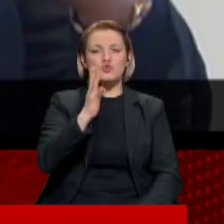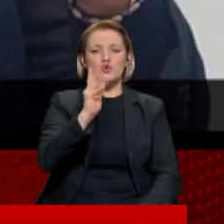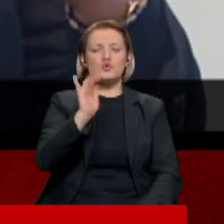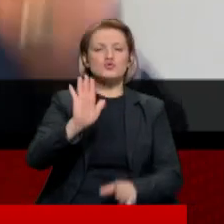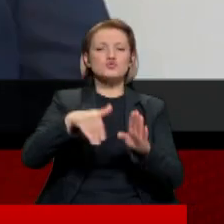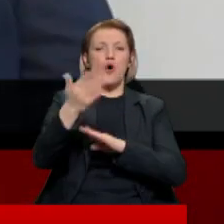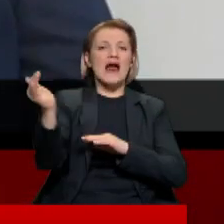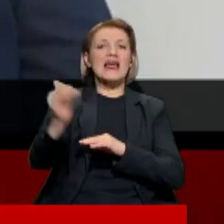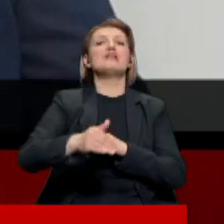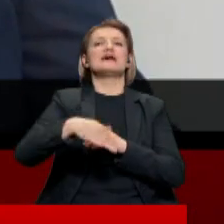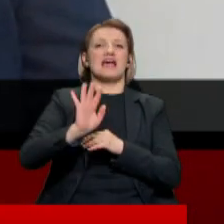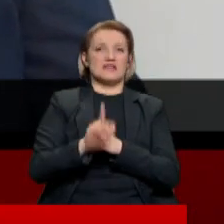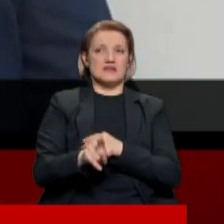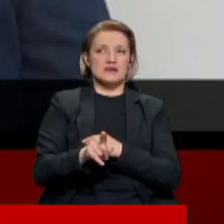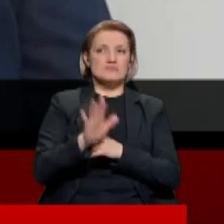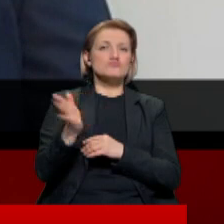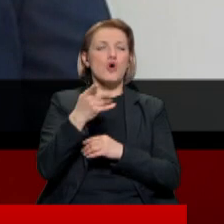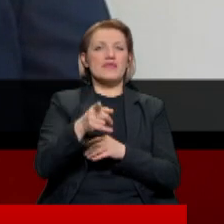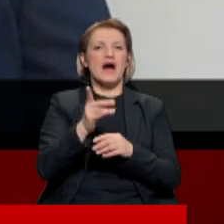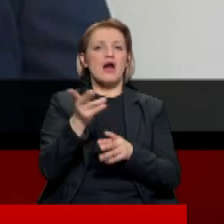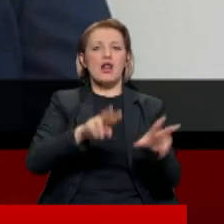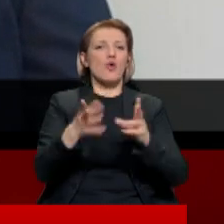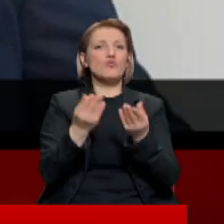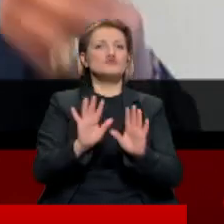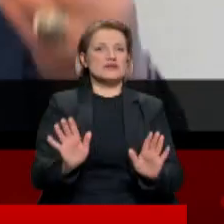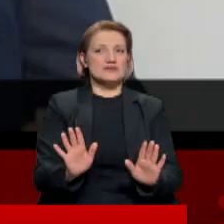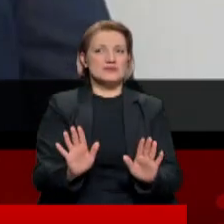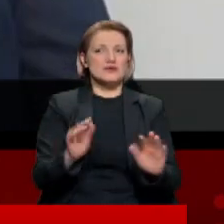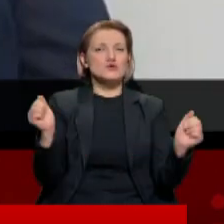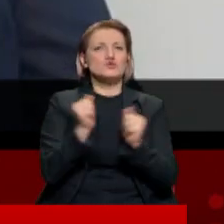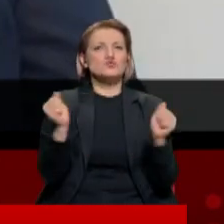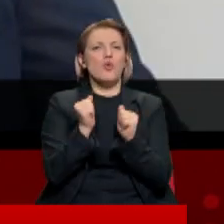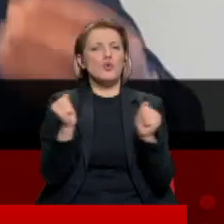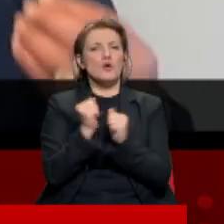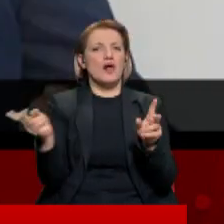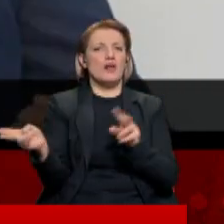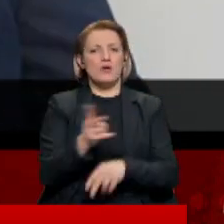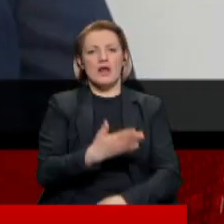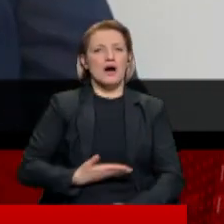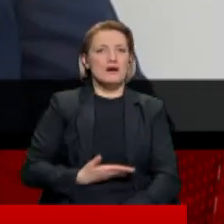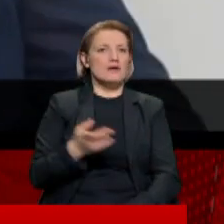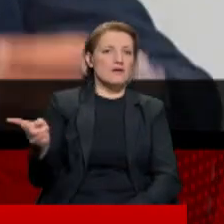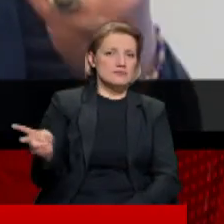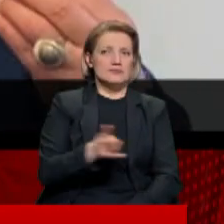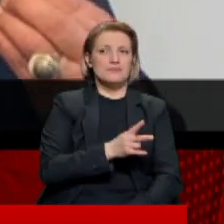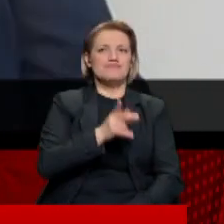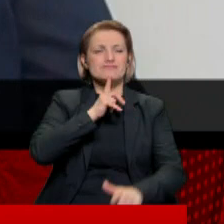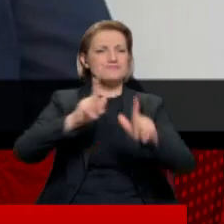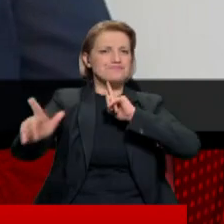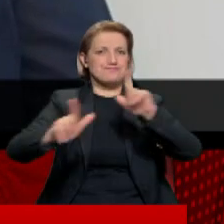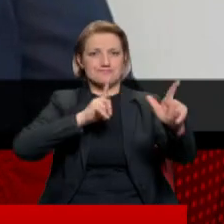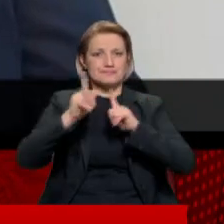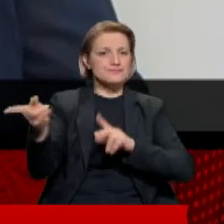gün sonra gelmeseydi bu kadar can kaybı yaşamayacaktık. Soğuktan öldüler, açlıktan öldüler, bağıra